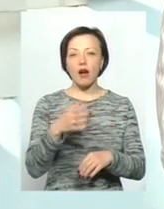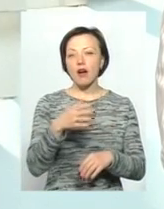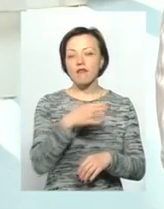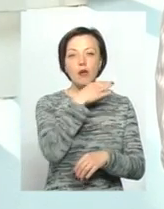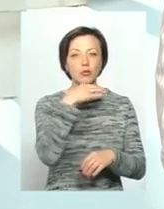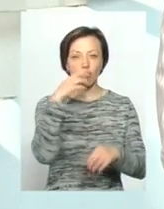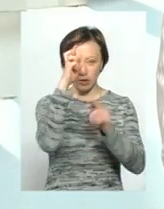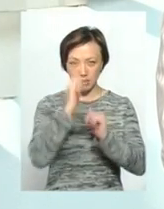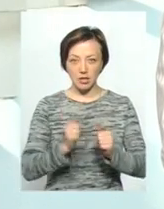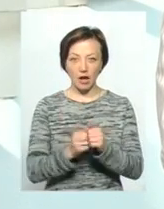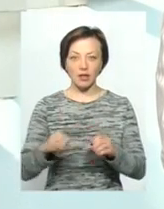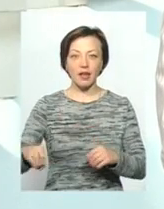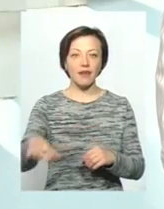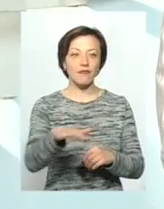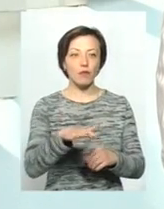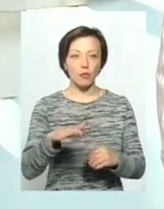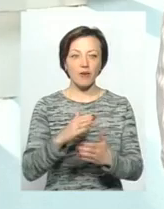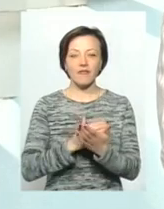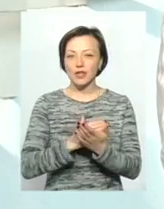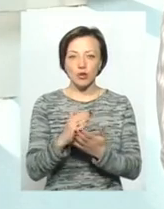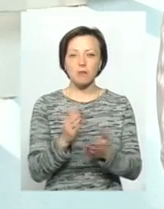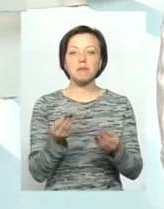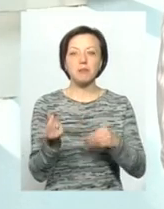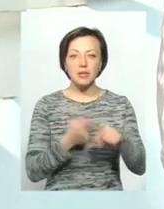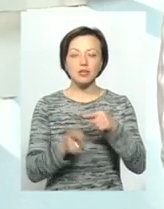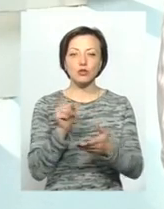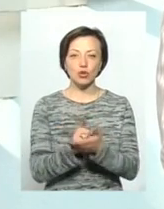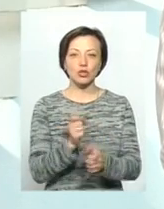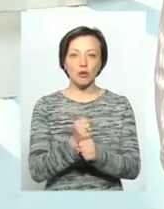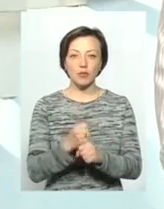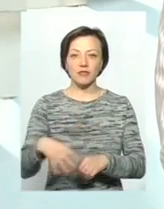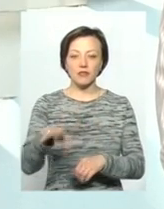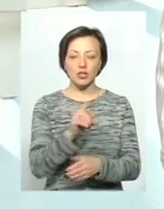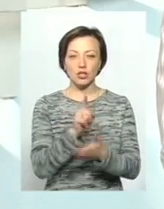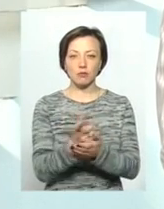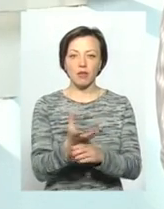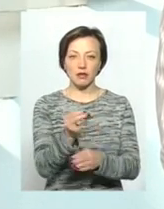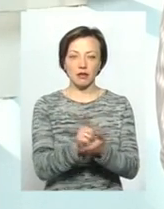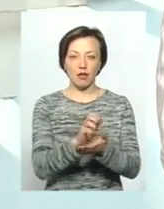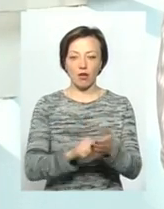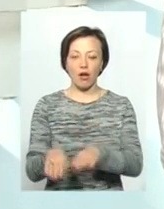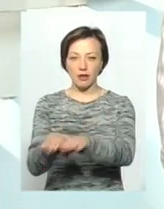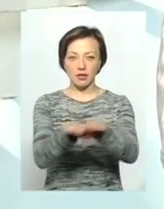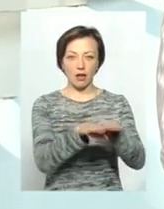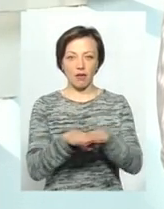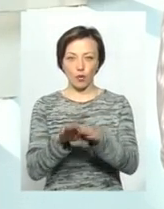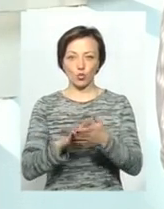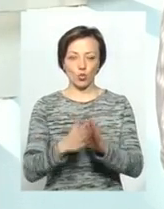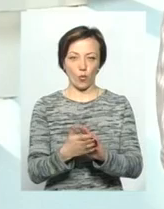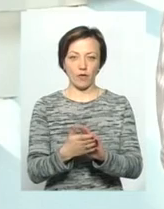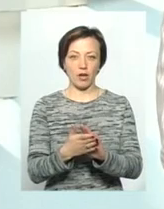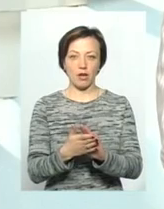странах Європи, вони високі. Тобто бізнес должен работать, і всі должны платить налоги на одинакових условиях.